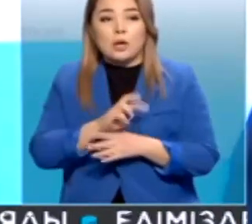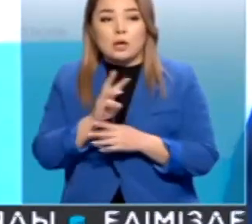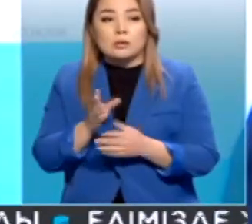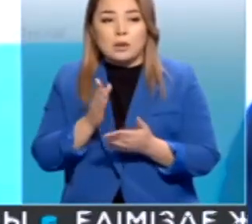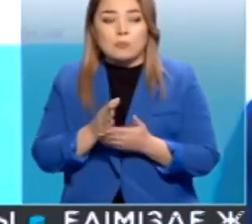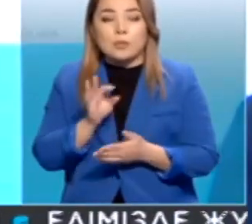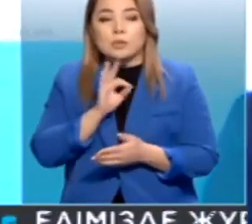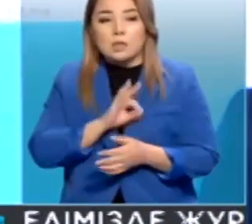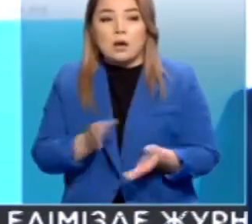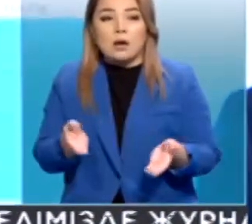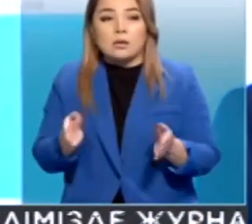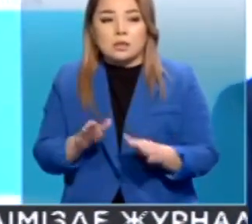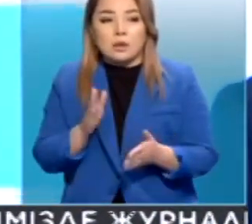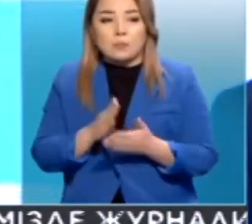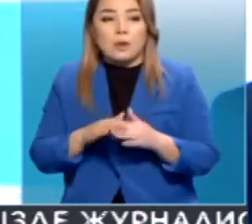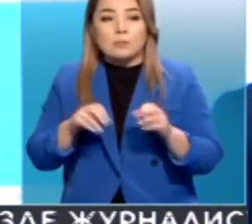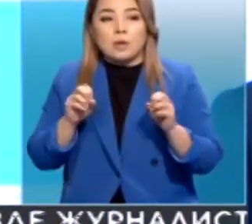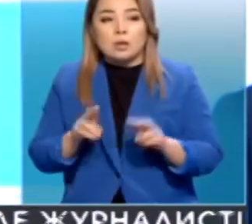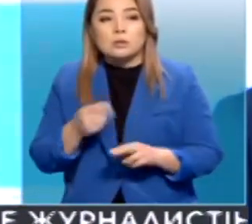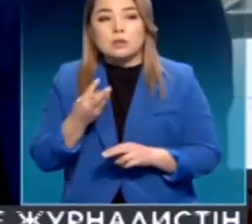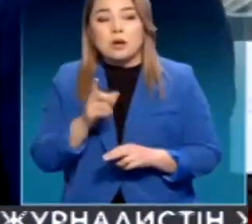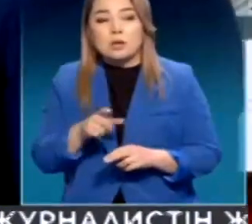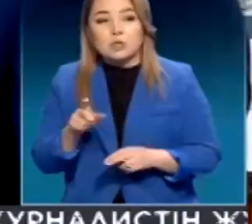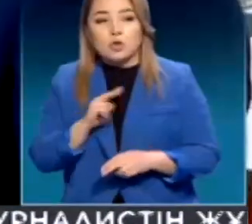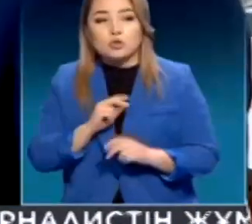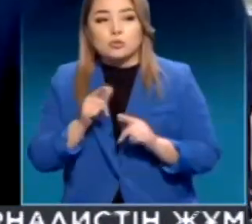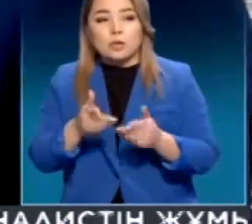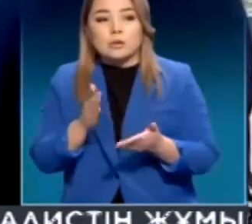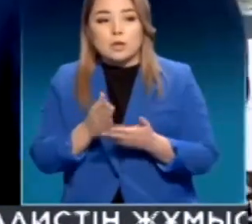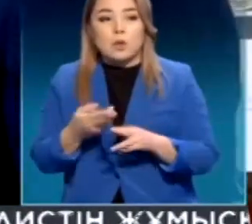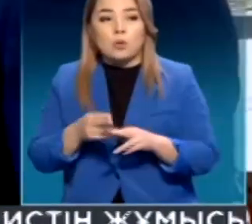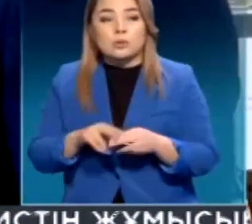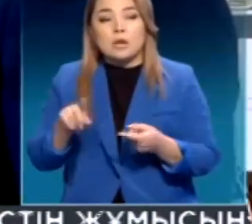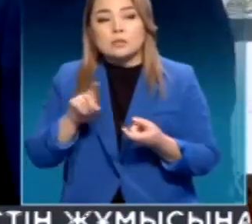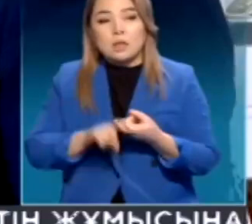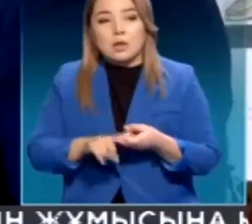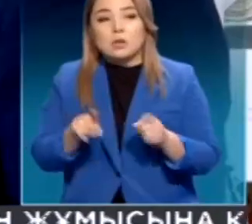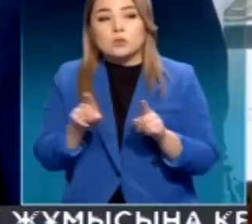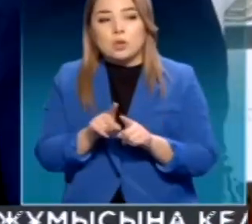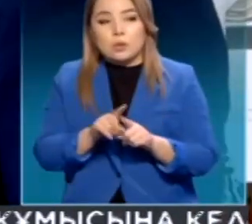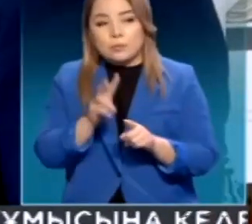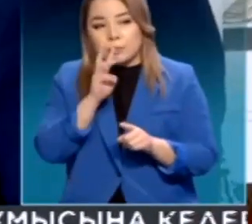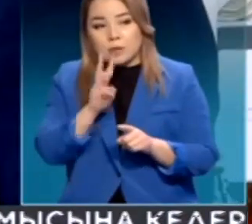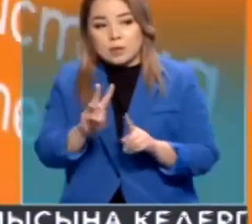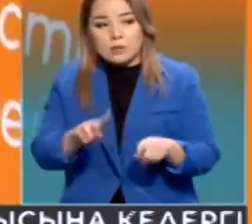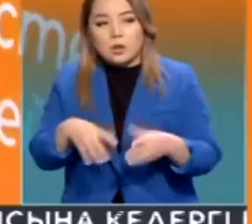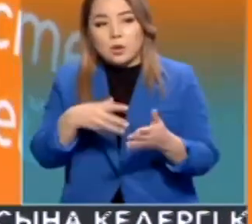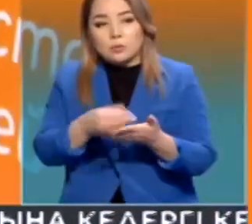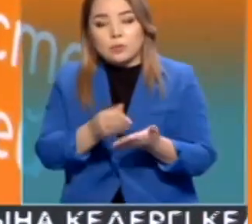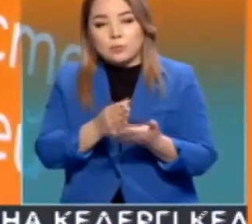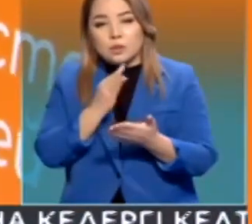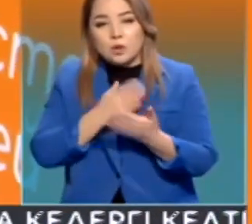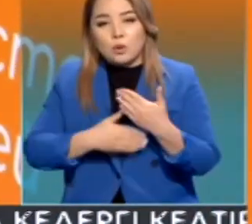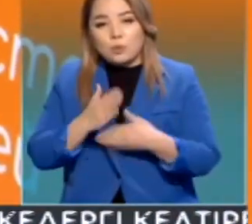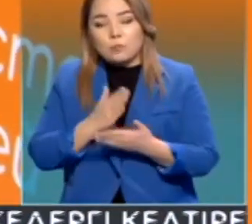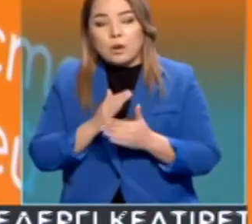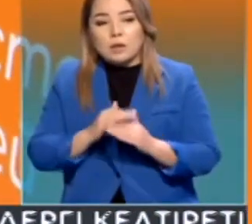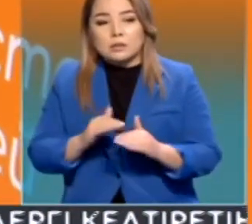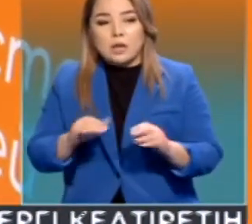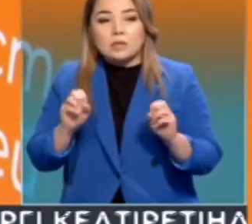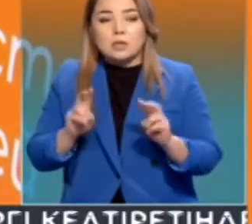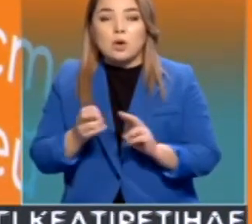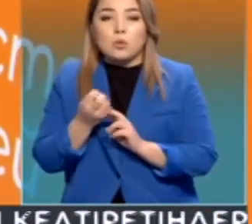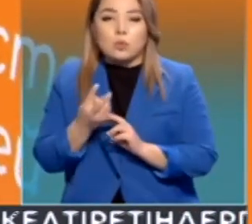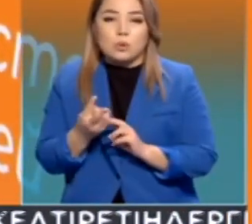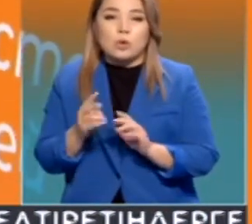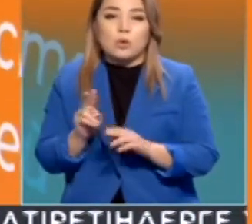ісін тиімді қылу үшін мамандарға қанша азаматты жұмысқа орналастырады, соған сай жалақы төлеу көзделген. Бұдан бөлек, мүгедектігі бар балаларға арналған